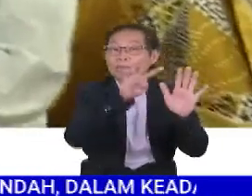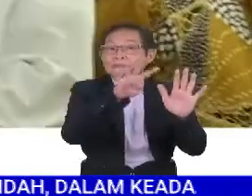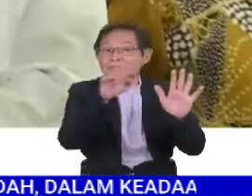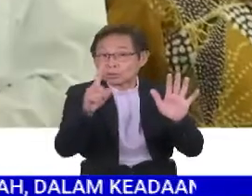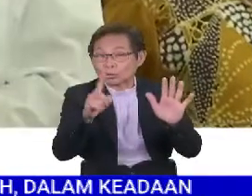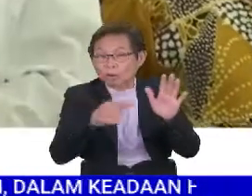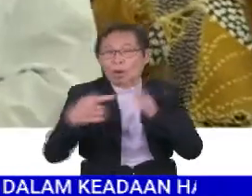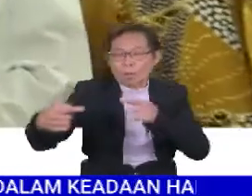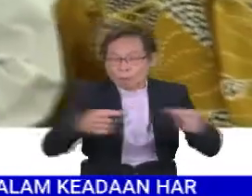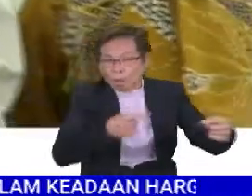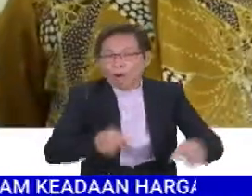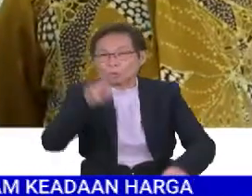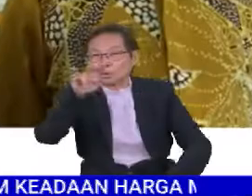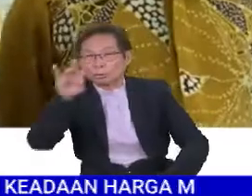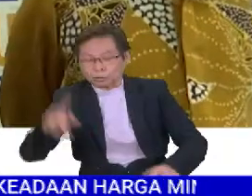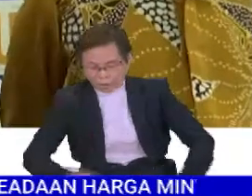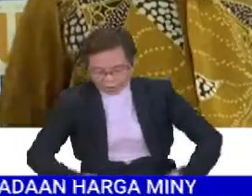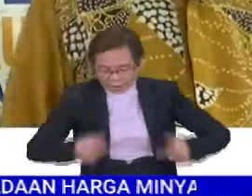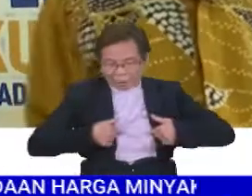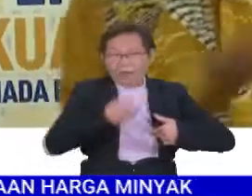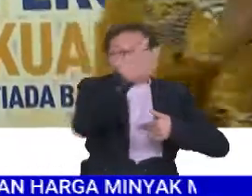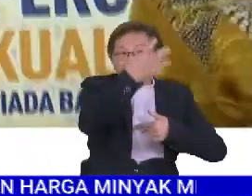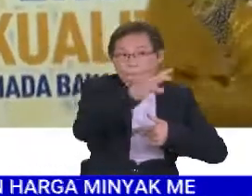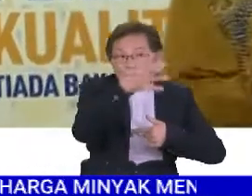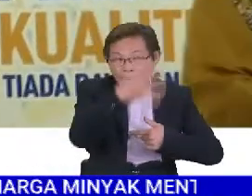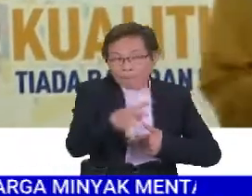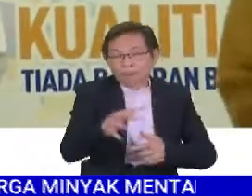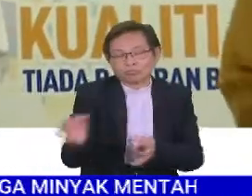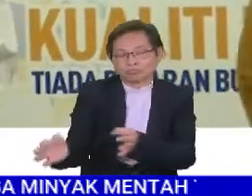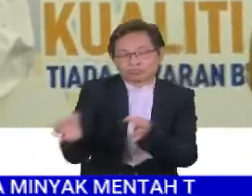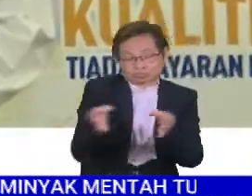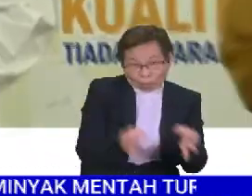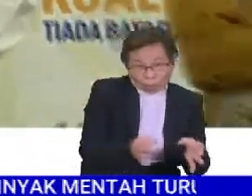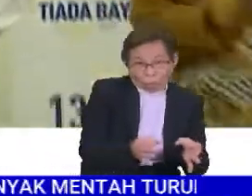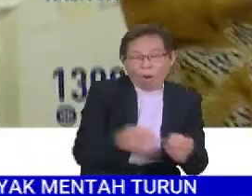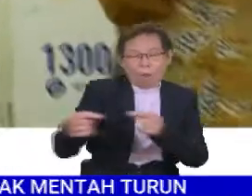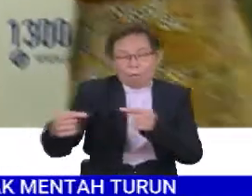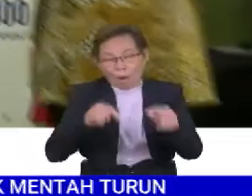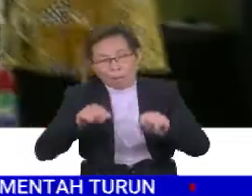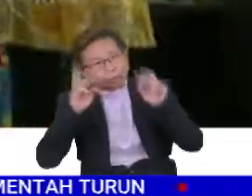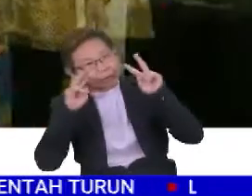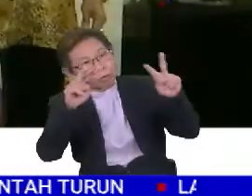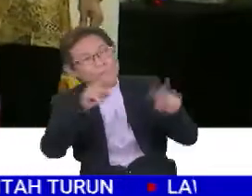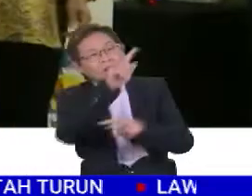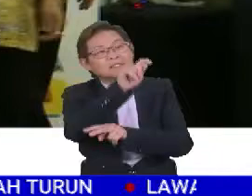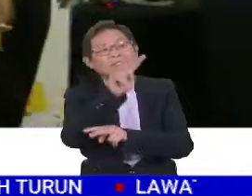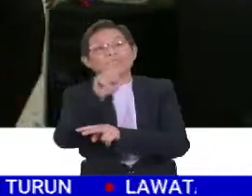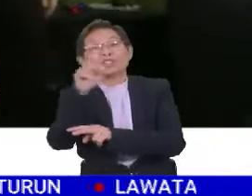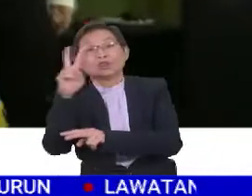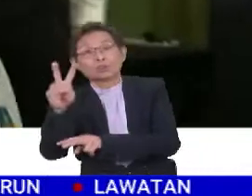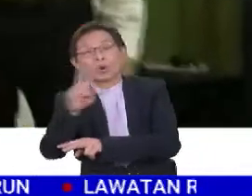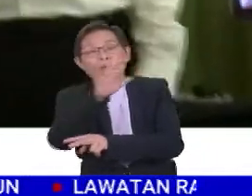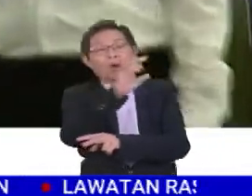27 daripadanya disiarkan secara langsung dan 14 lagi siaran tertunda. Kesemua perlawanan ini boleh ditonton di saluran TV2, TV